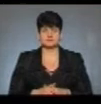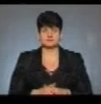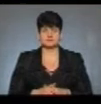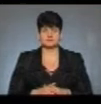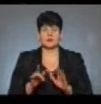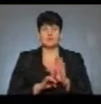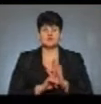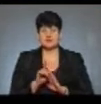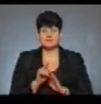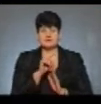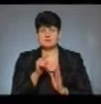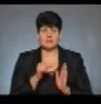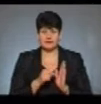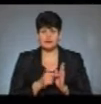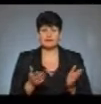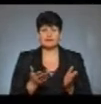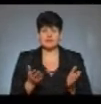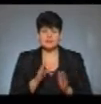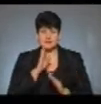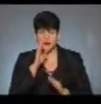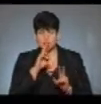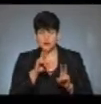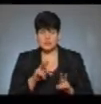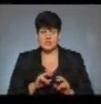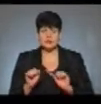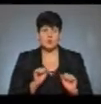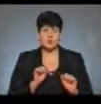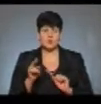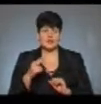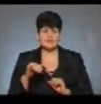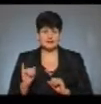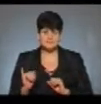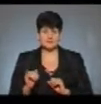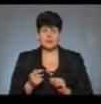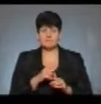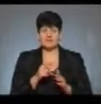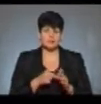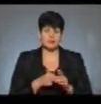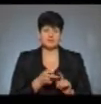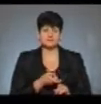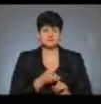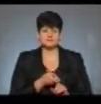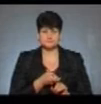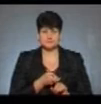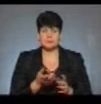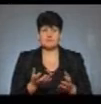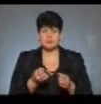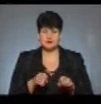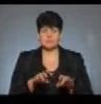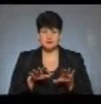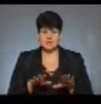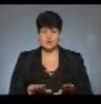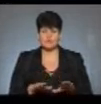І почнемо ми з питання, яке зранку розглядалося на уряді. Питання касається прийняття